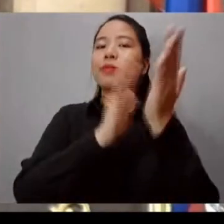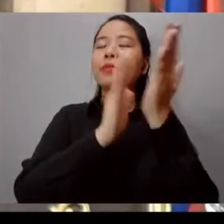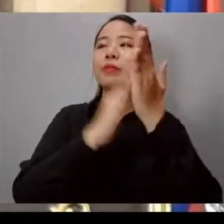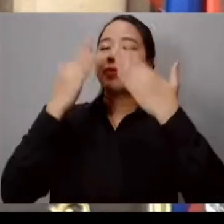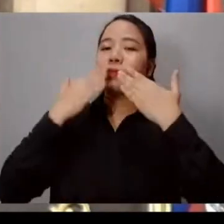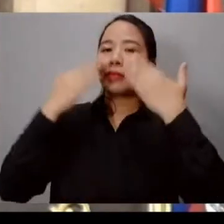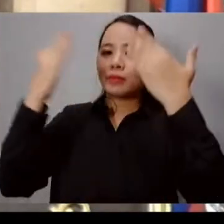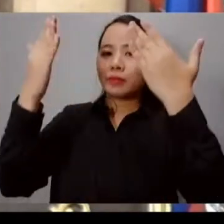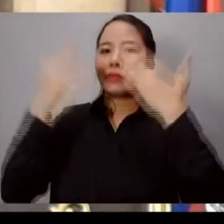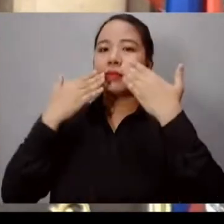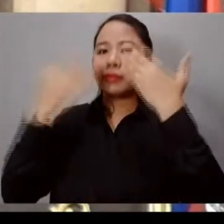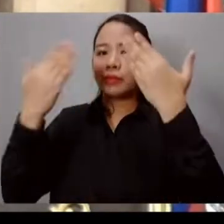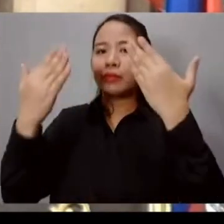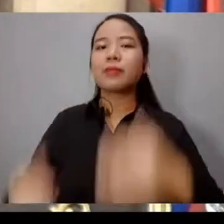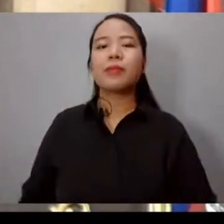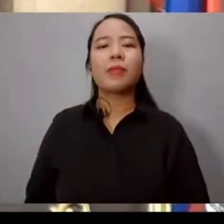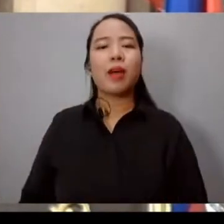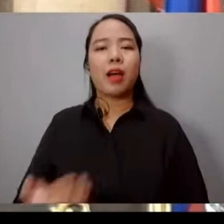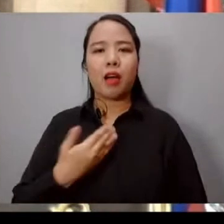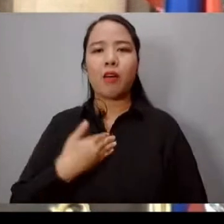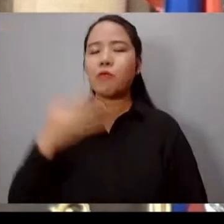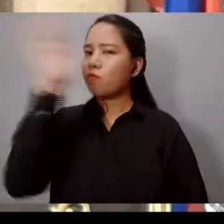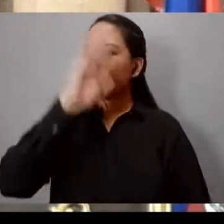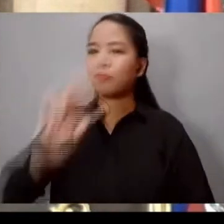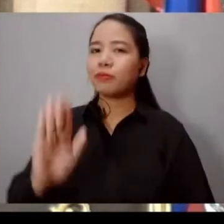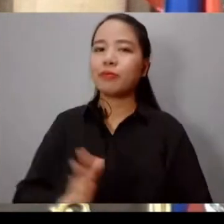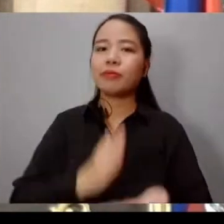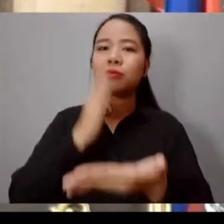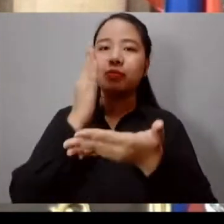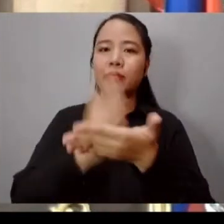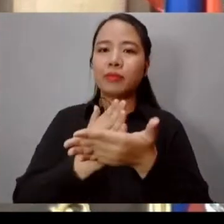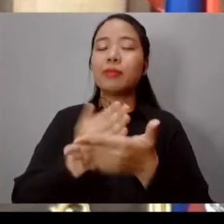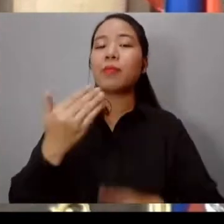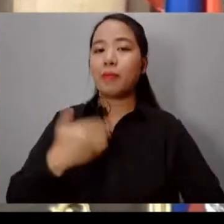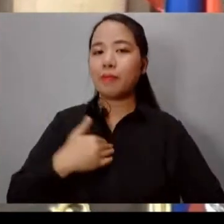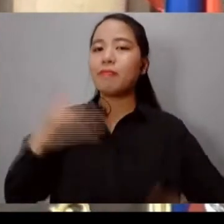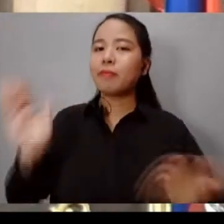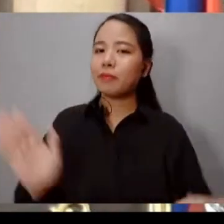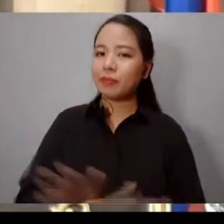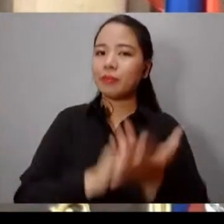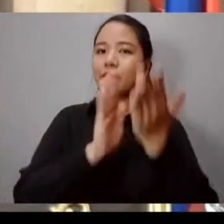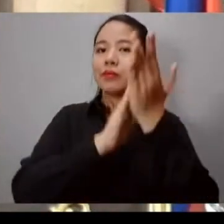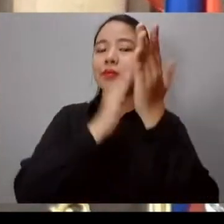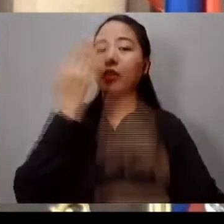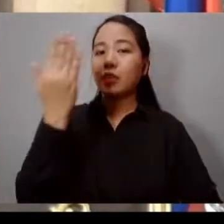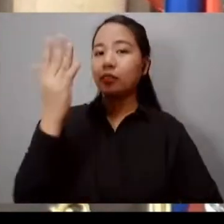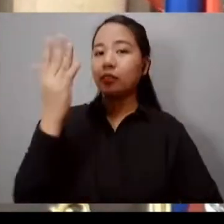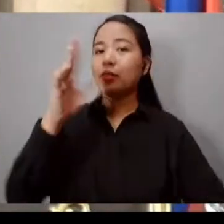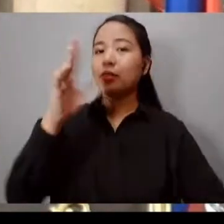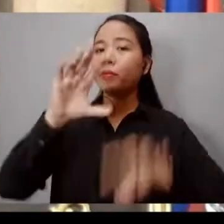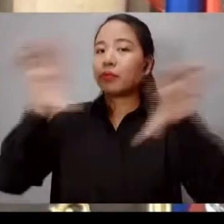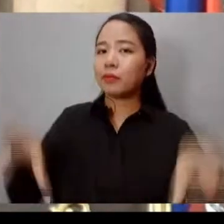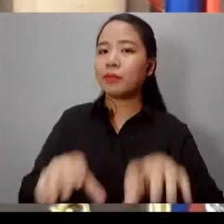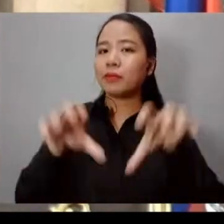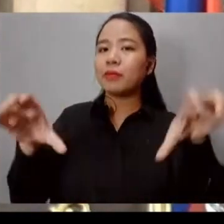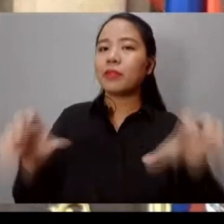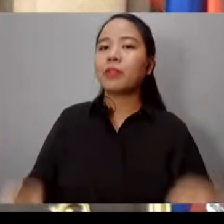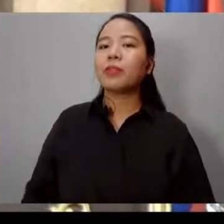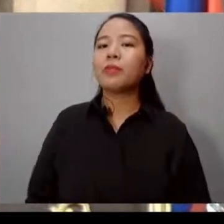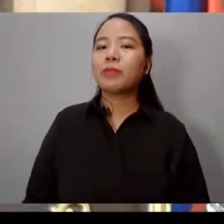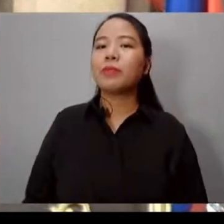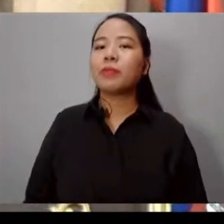ako titigil. Aking pupurihin kanyang mga gawa, kayong naapi,